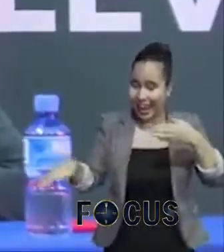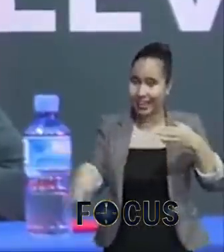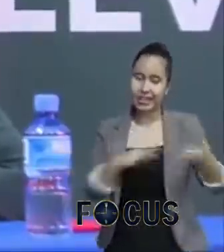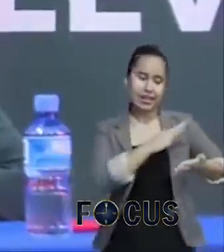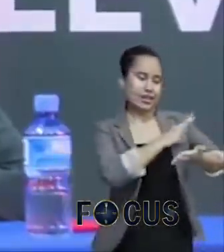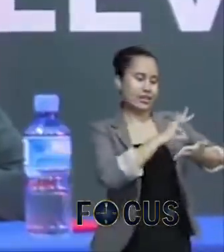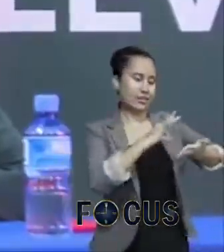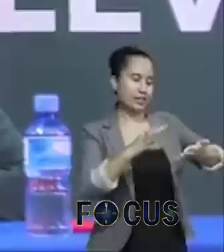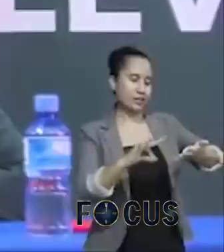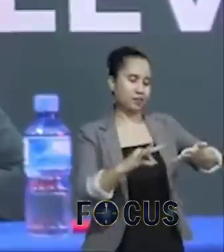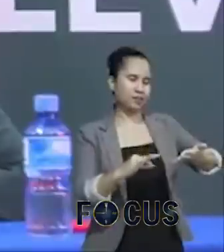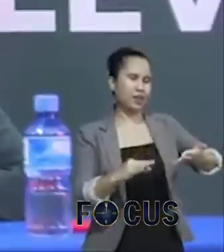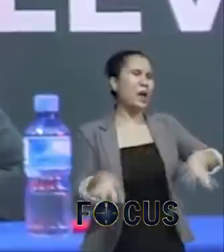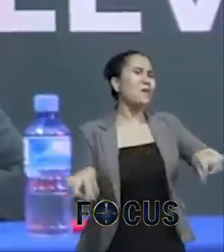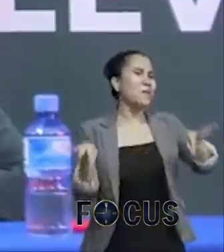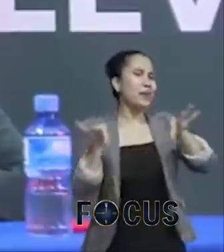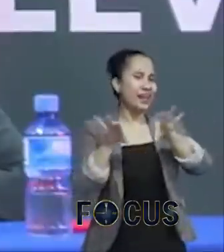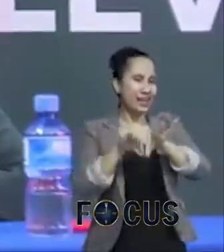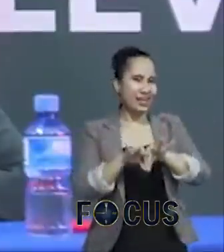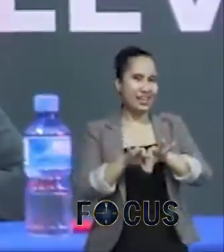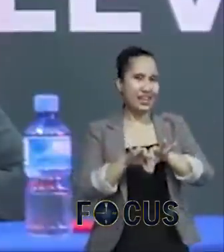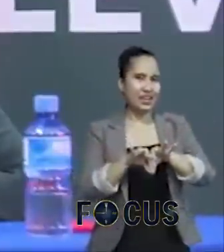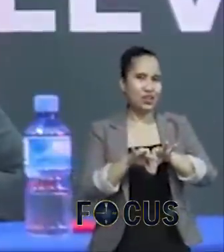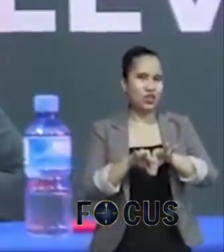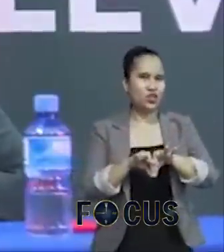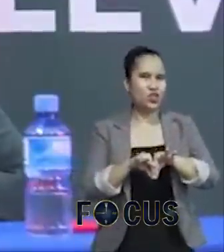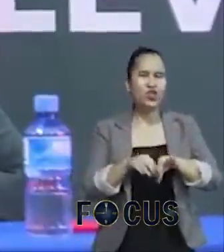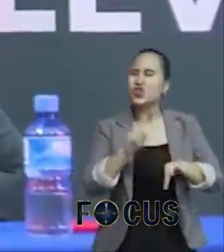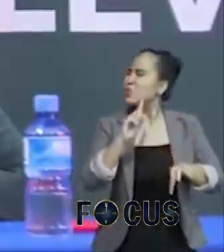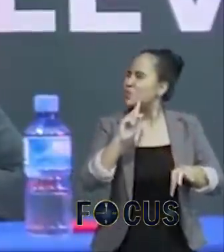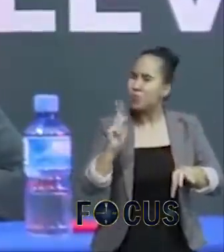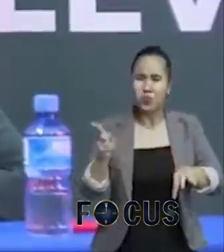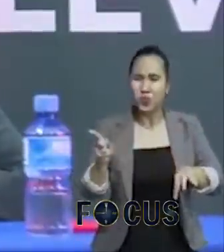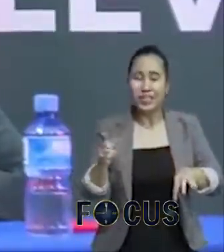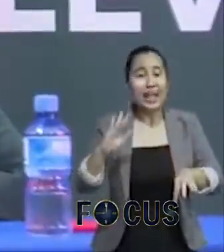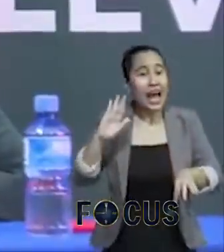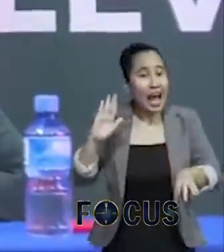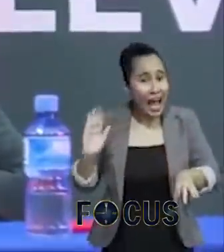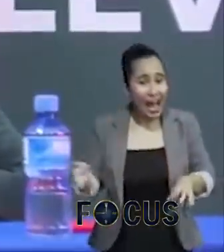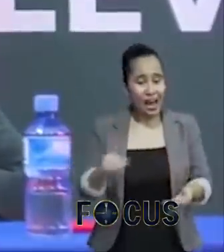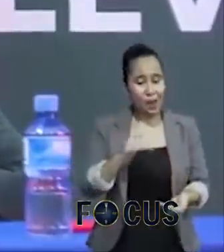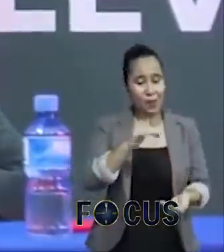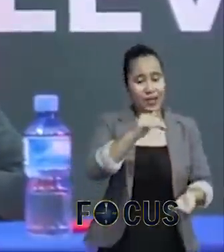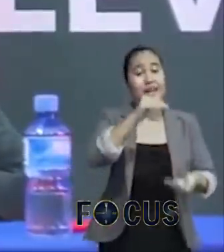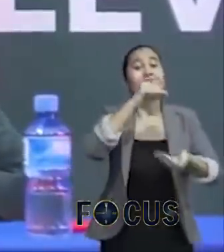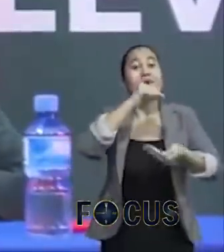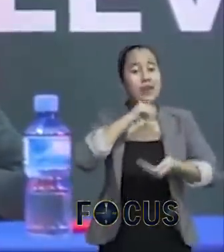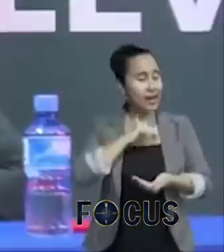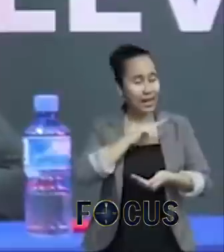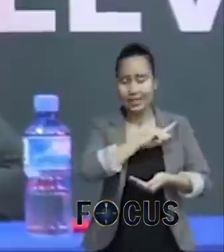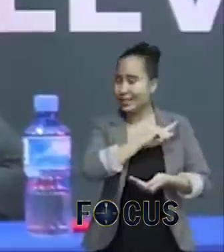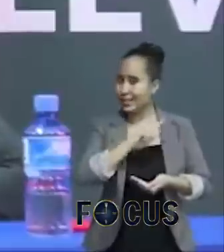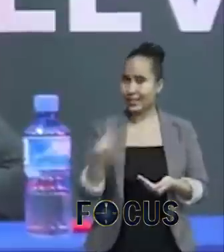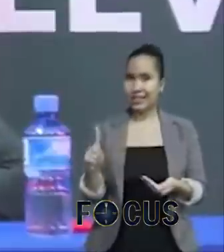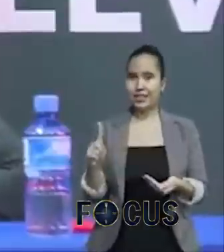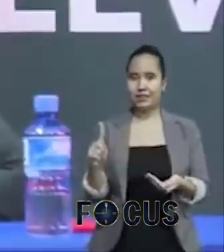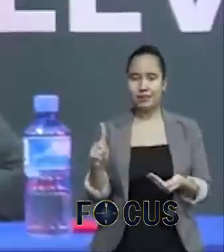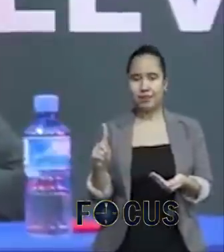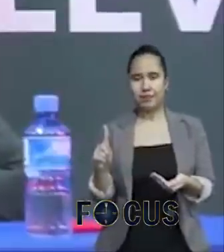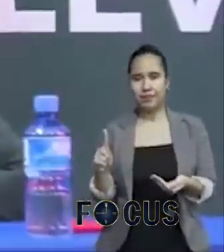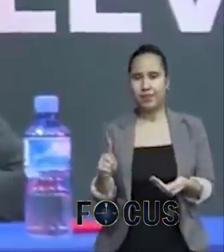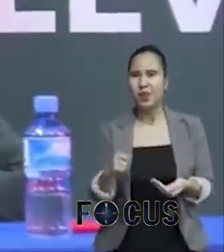belangrijk dat u nog moet bekies een pakket kaba. If you kon, u kan registreren, baka dat u